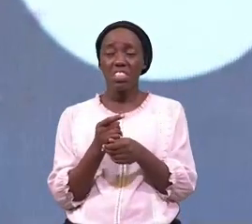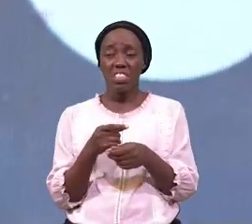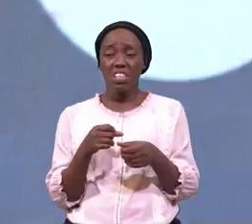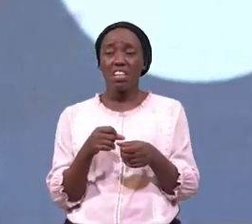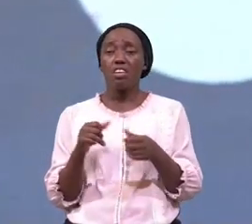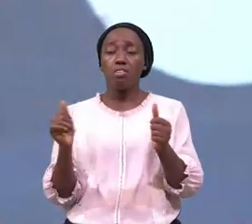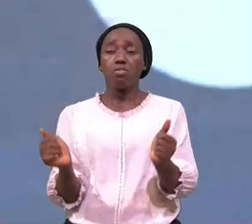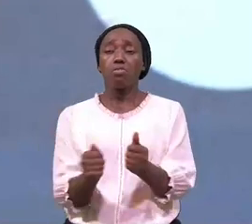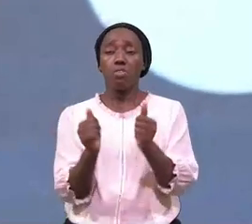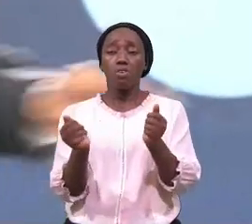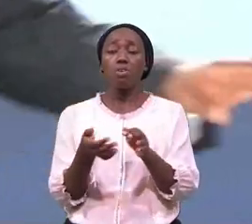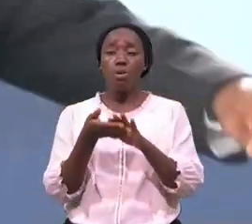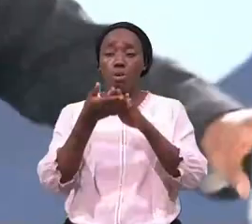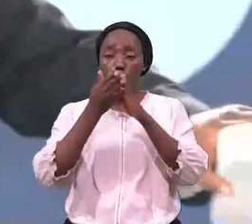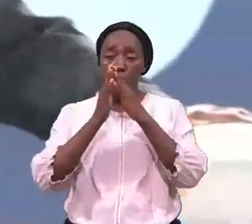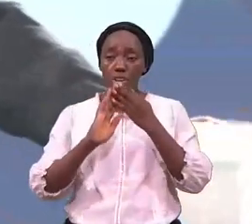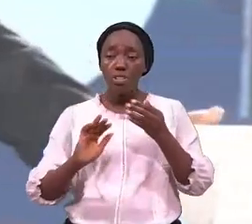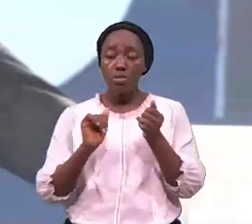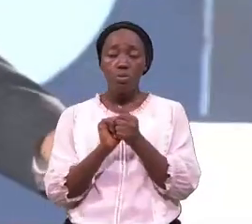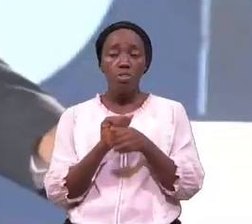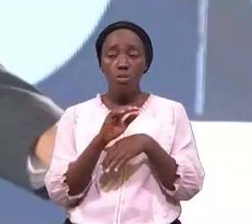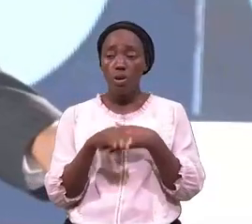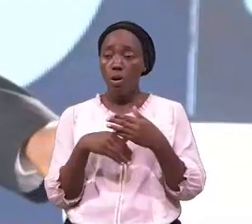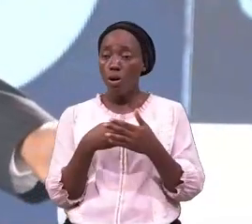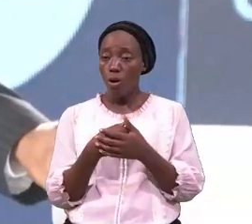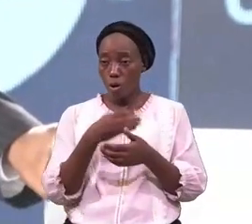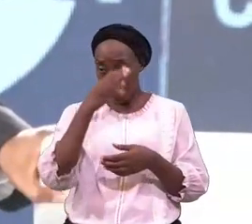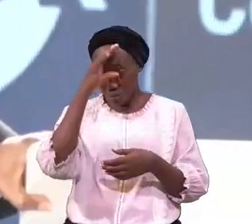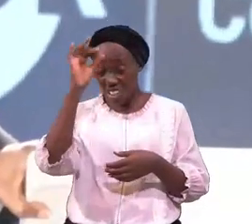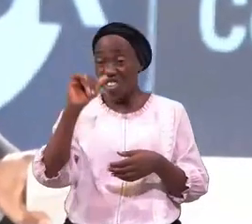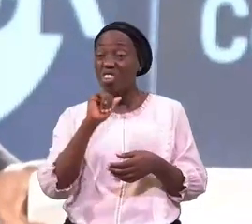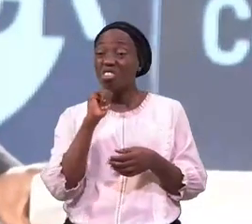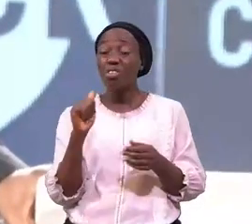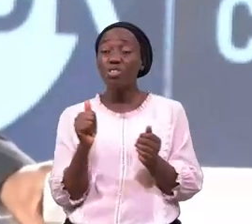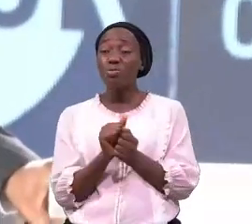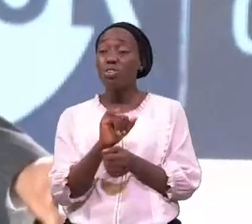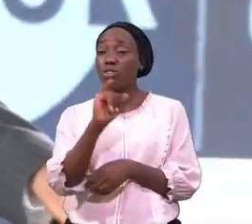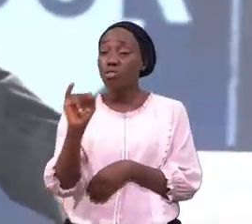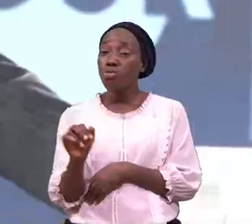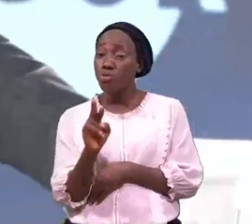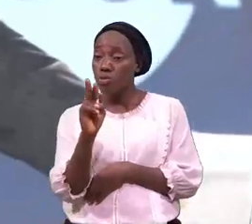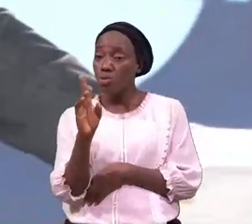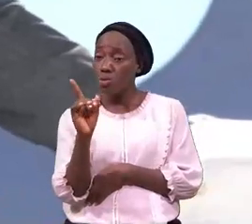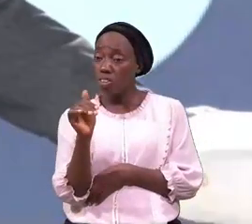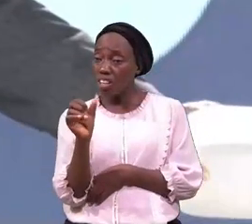par les traditions. Recherchez la paix avec tous. Pas avec Judas Iscariote. Judas,